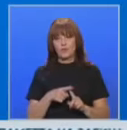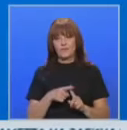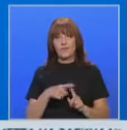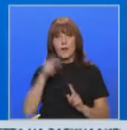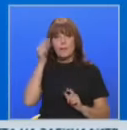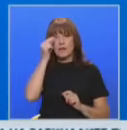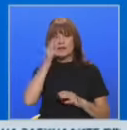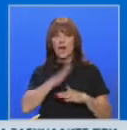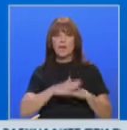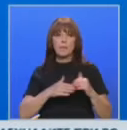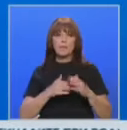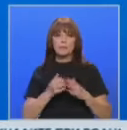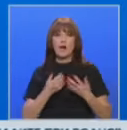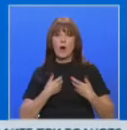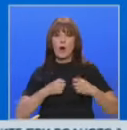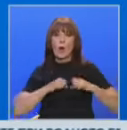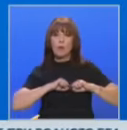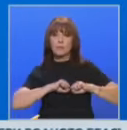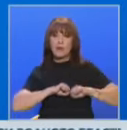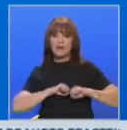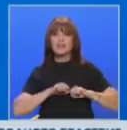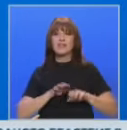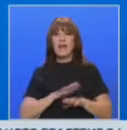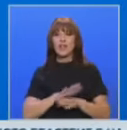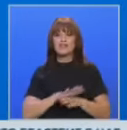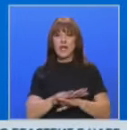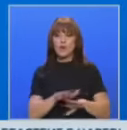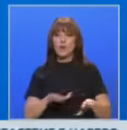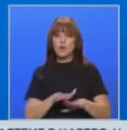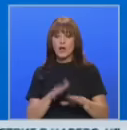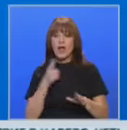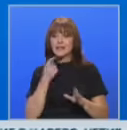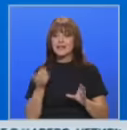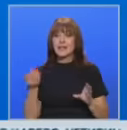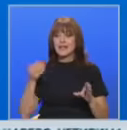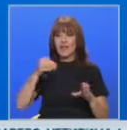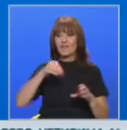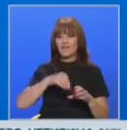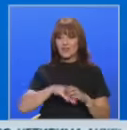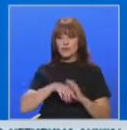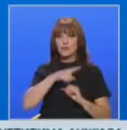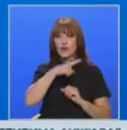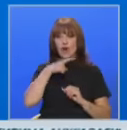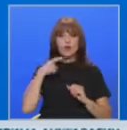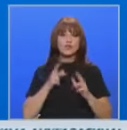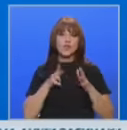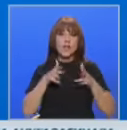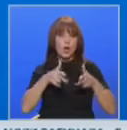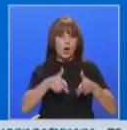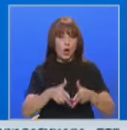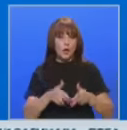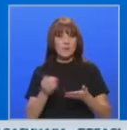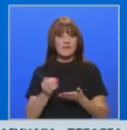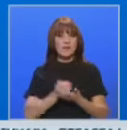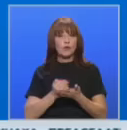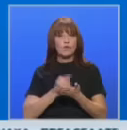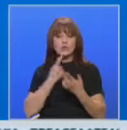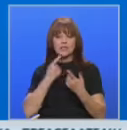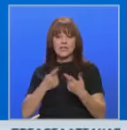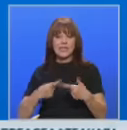България подготви отбраната си по бреговете на Черно море заради навлизането на руски бойни кораби в икономическата ни зона. Това каза